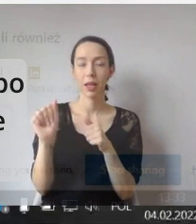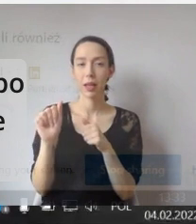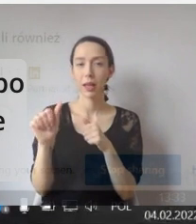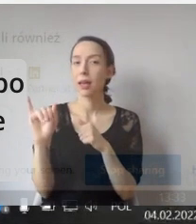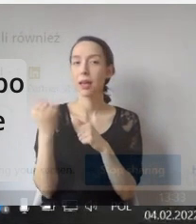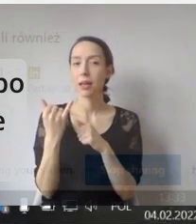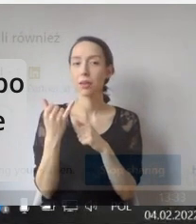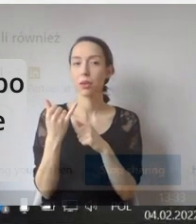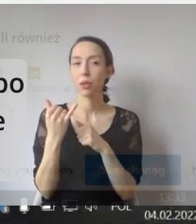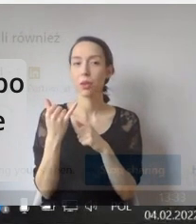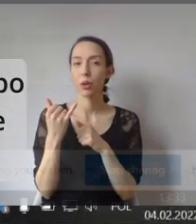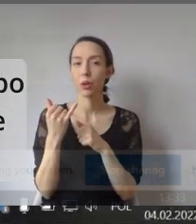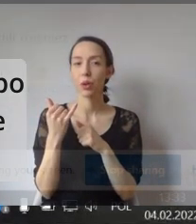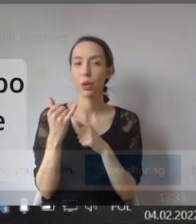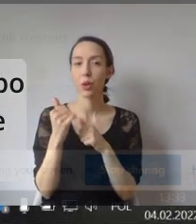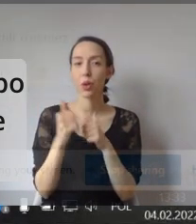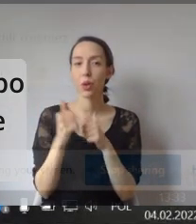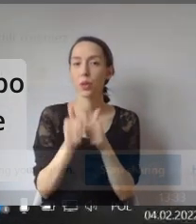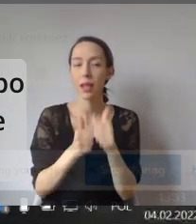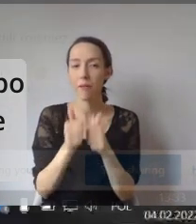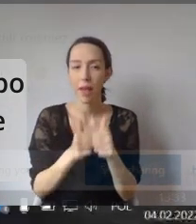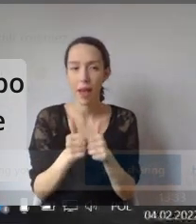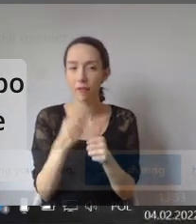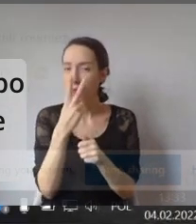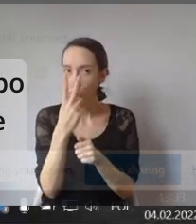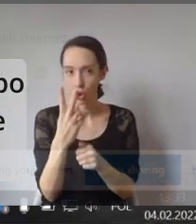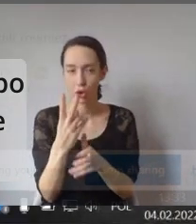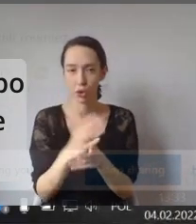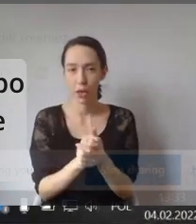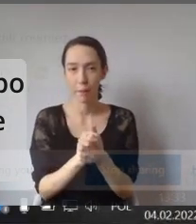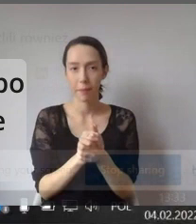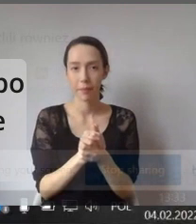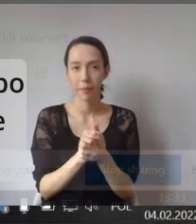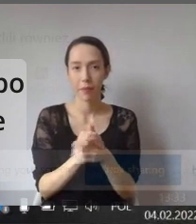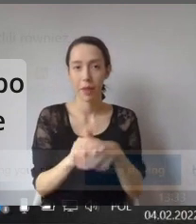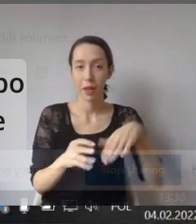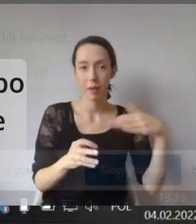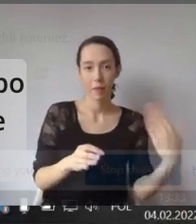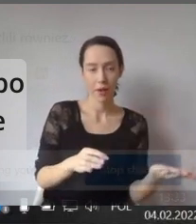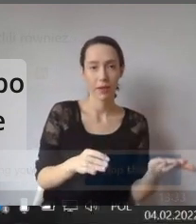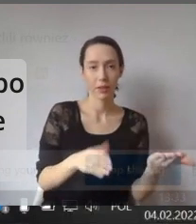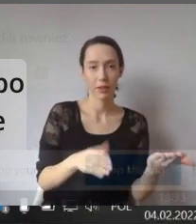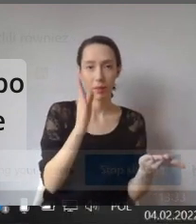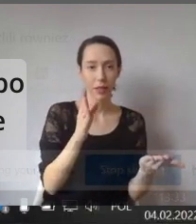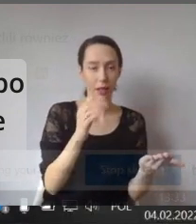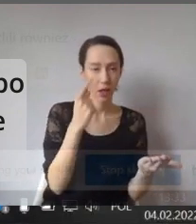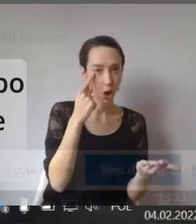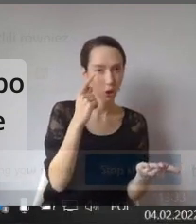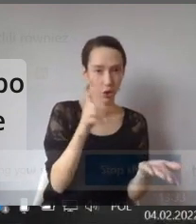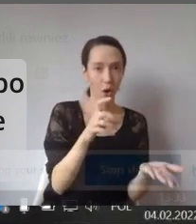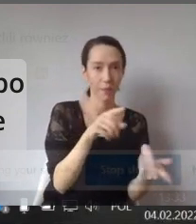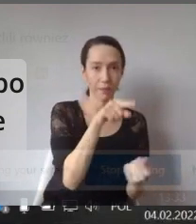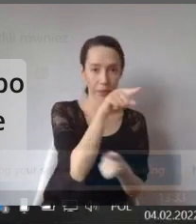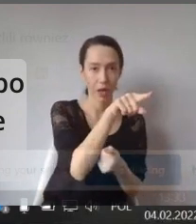to jeszcze raz, jak klikniemy sobie w zdjęcie profilowe, to po lewej stronie będzie takie oczko i tutaj będzie napisane